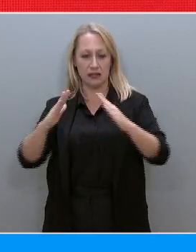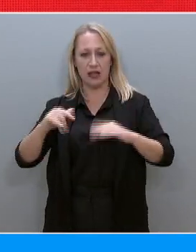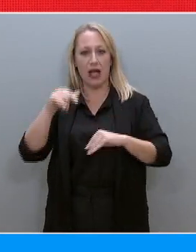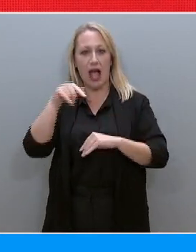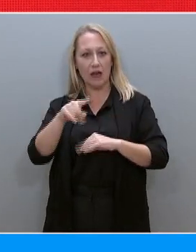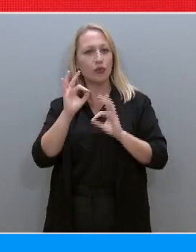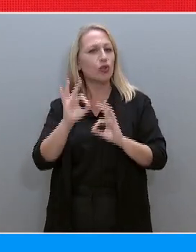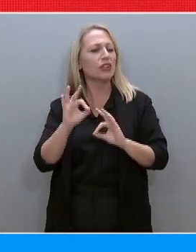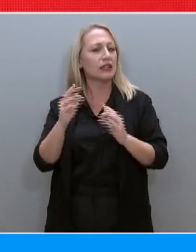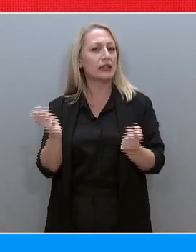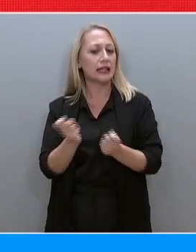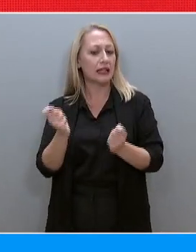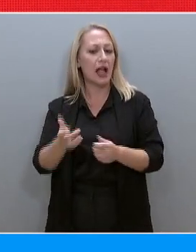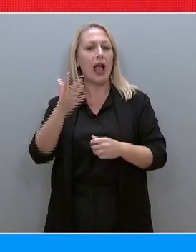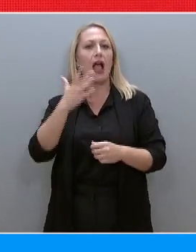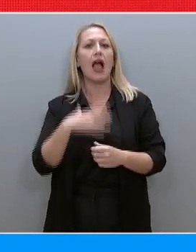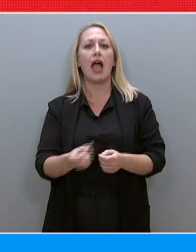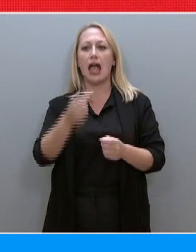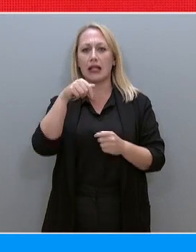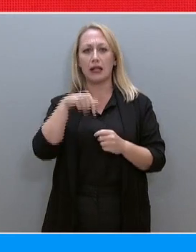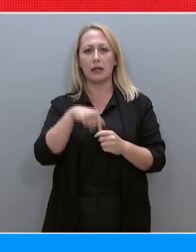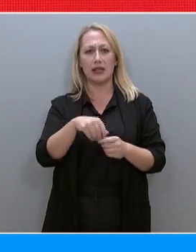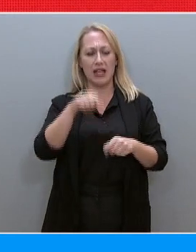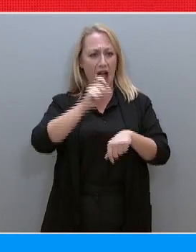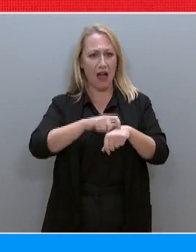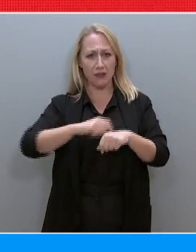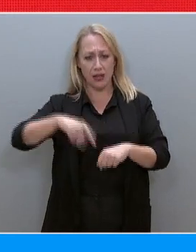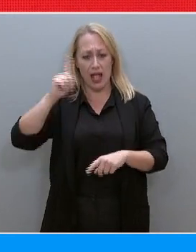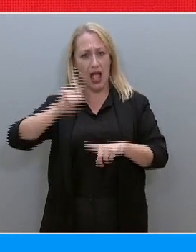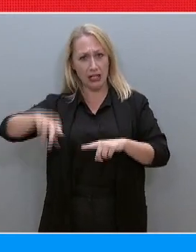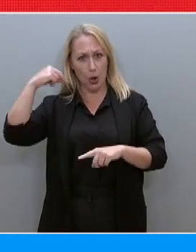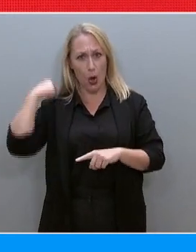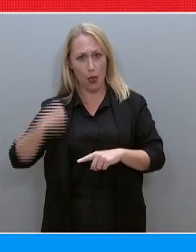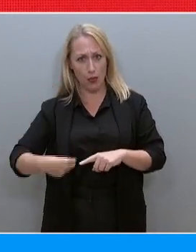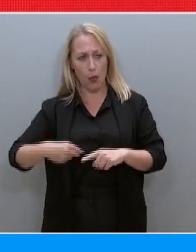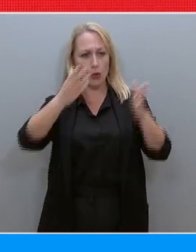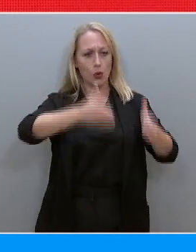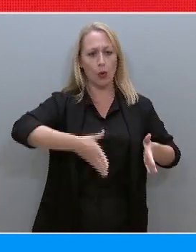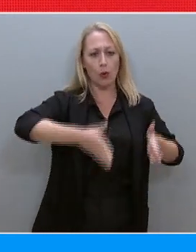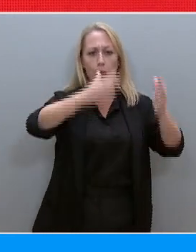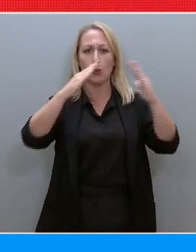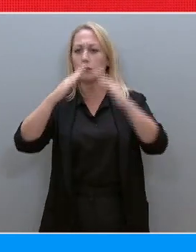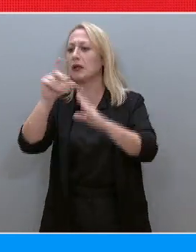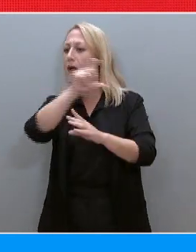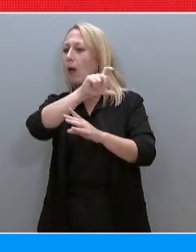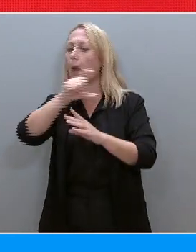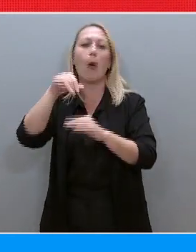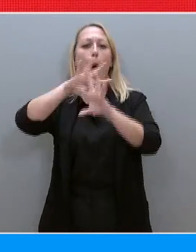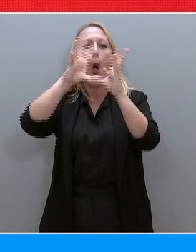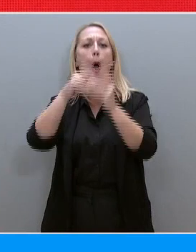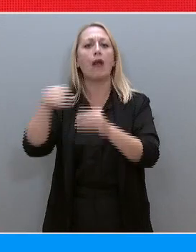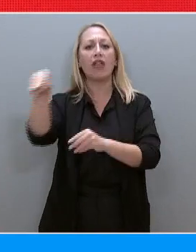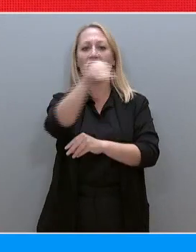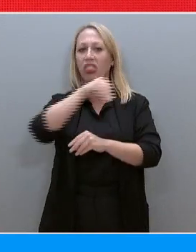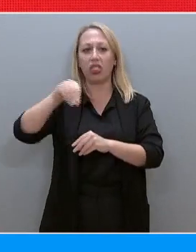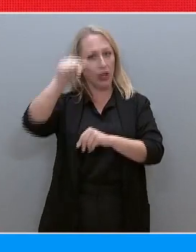αξιοποίηση δεκάδων χιλιάδων ακινήτων του ελληνικού δημοσίου που είναι αναξιοποιητά, καθώς και η